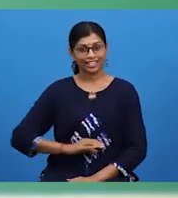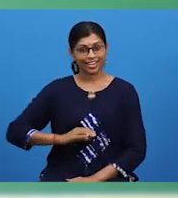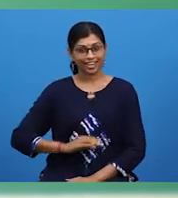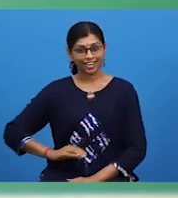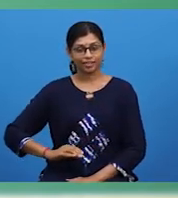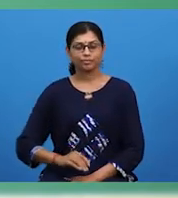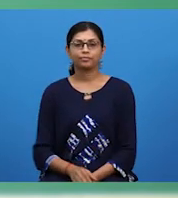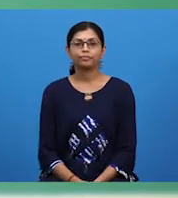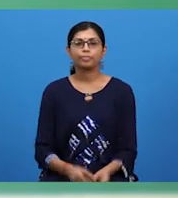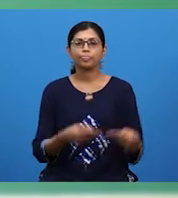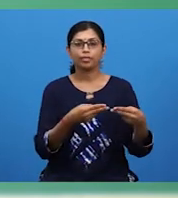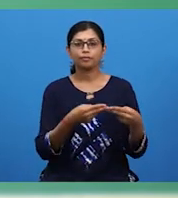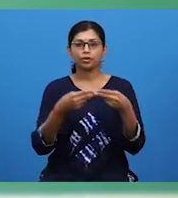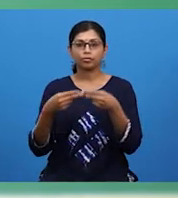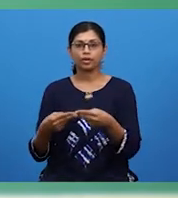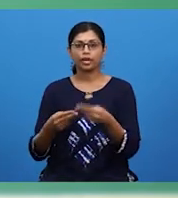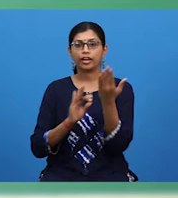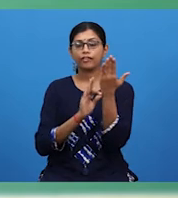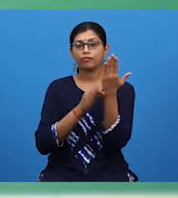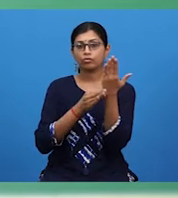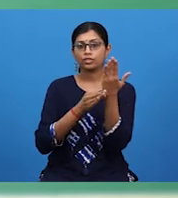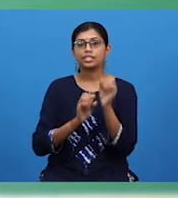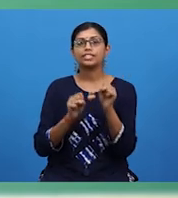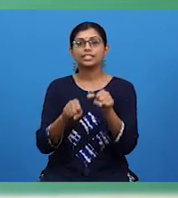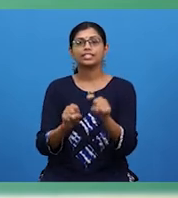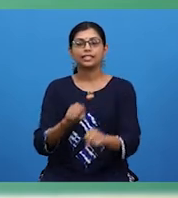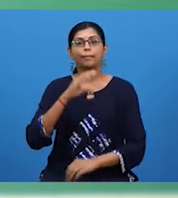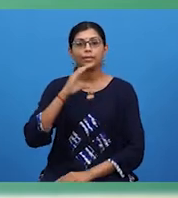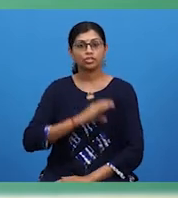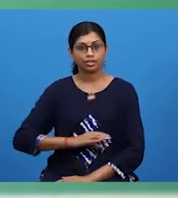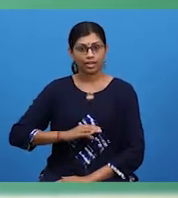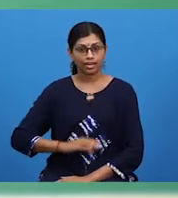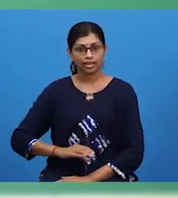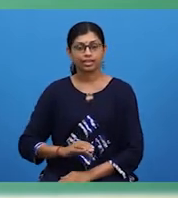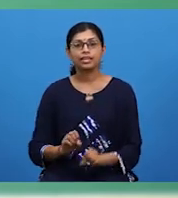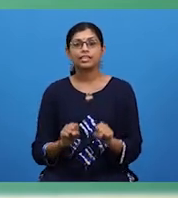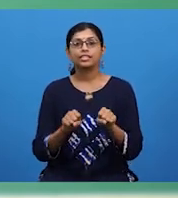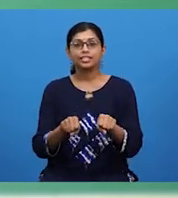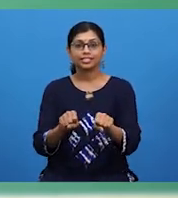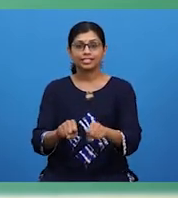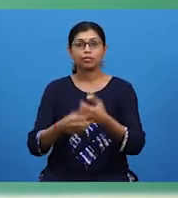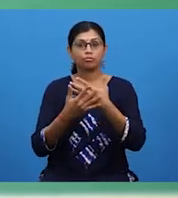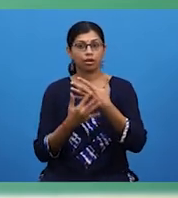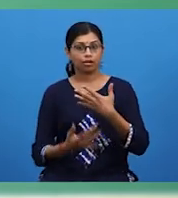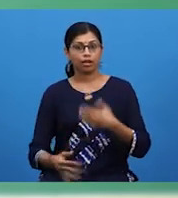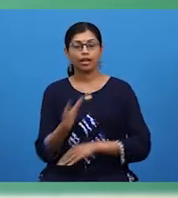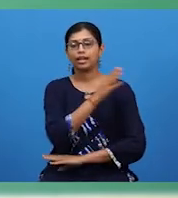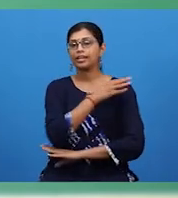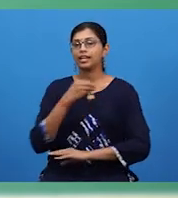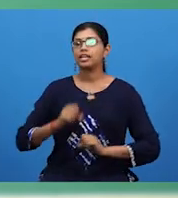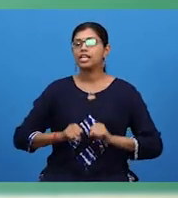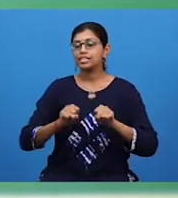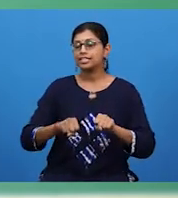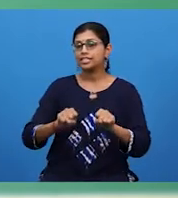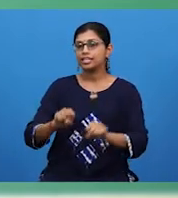ketiga, menghubungkaitkan fungsi sistem pencernaan, sistem peredaran darah dan sistem